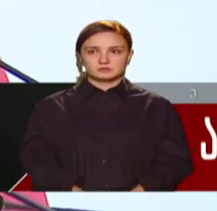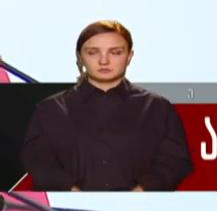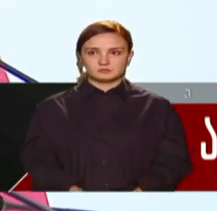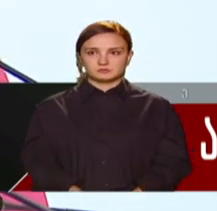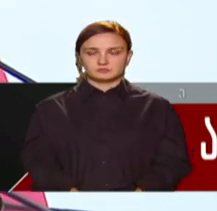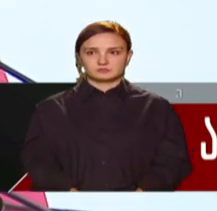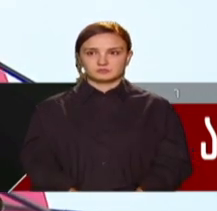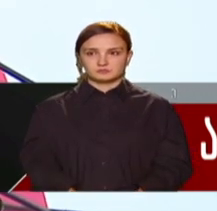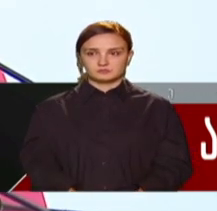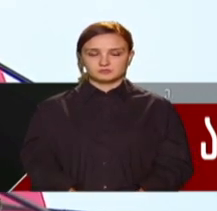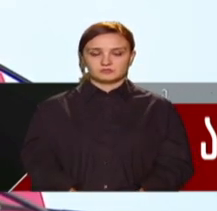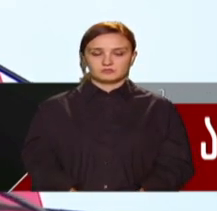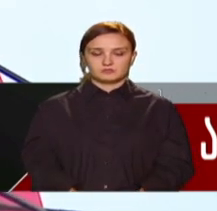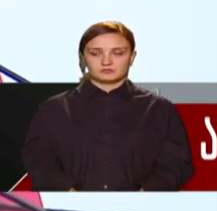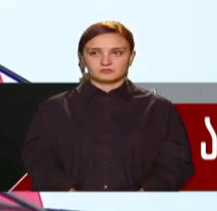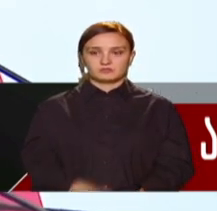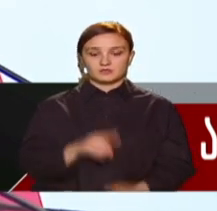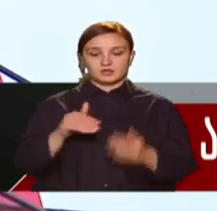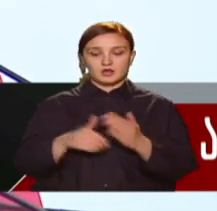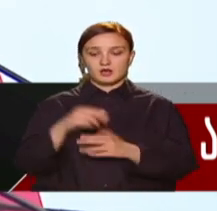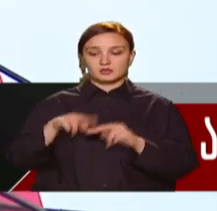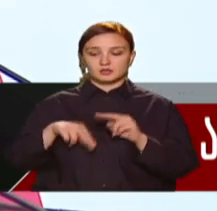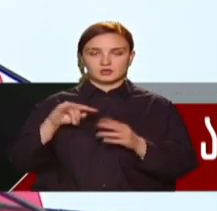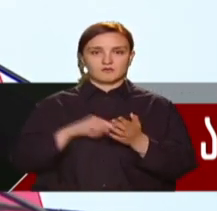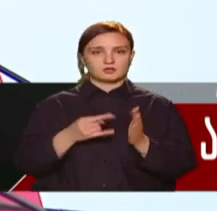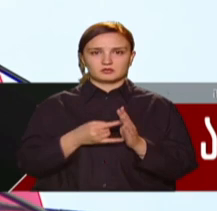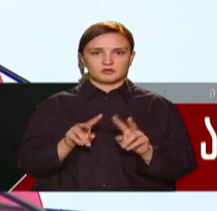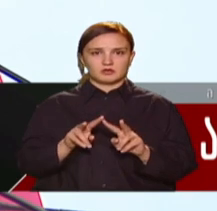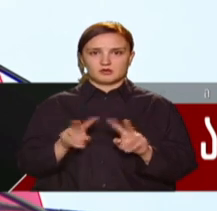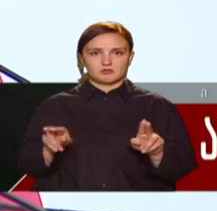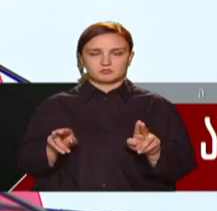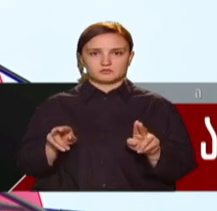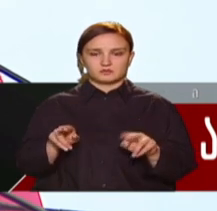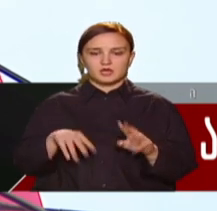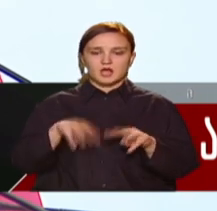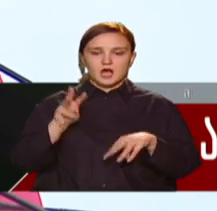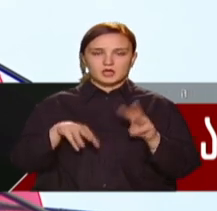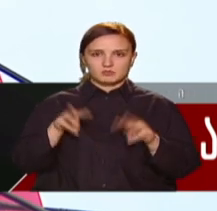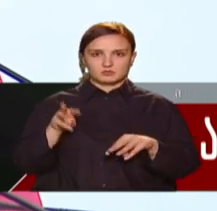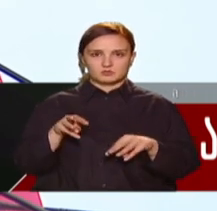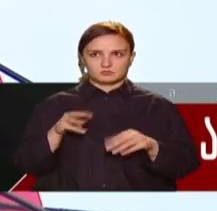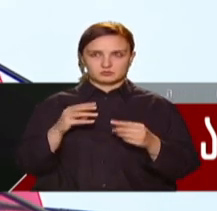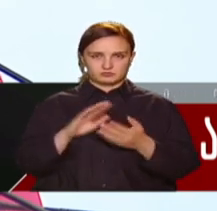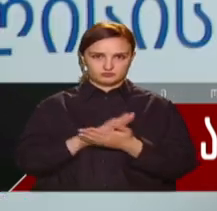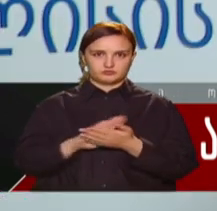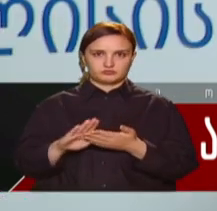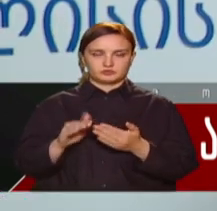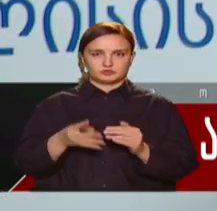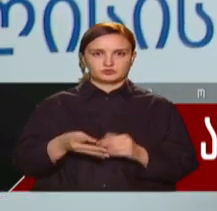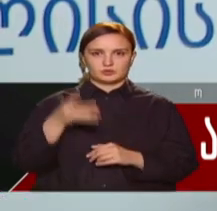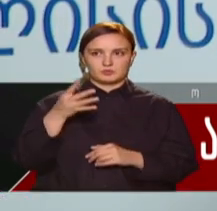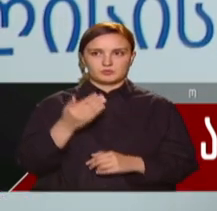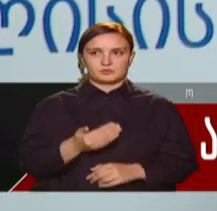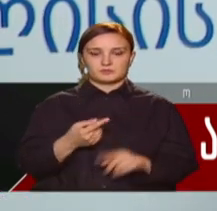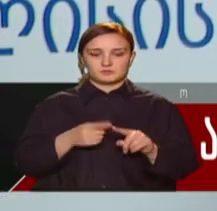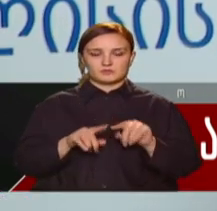ფართი მოგცეთ უკვე ახალ აშენებულ, ყველანაირ მოწესრიგებულ, გარემონტებულ შენობა ნაგებობაში. ამ